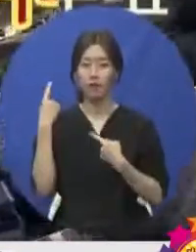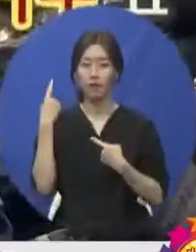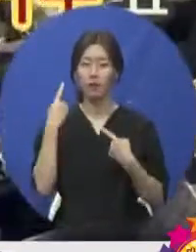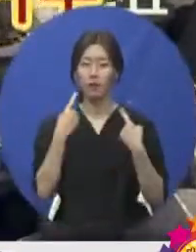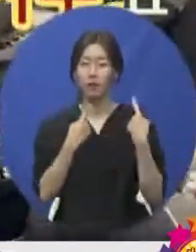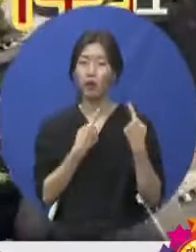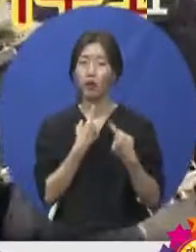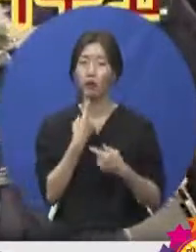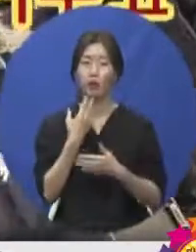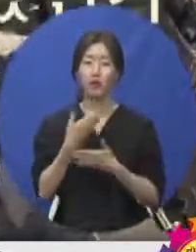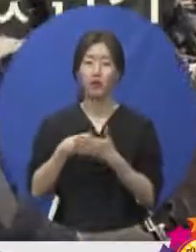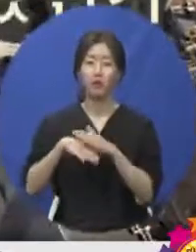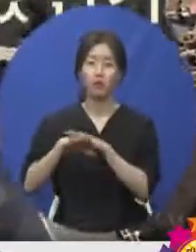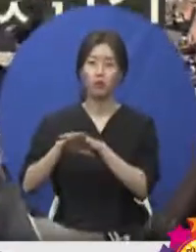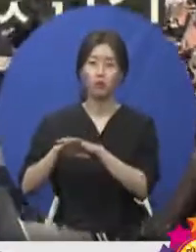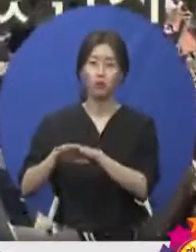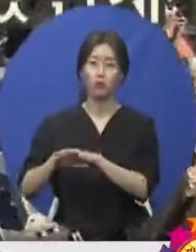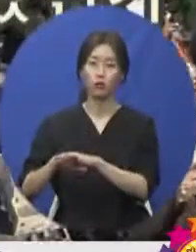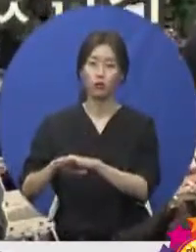상처만 남겨두고